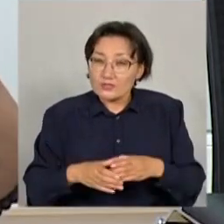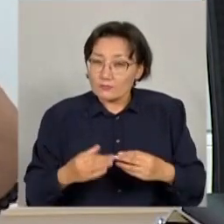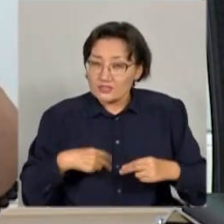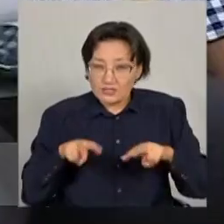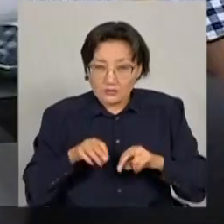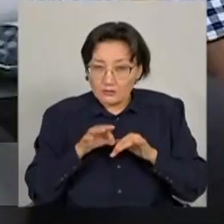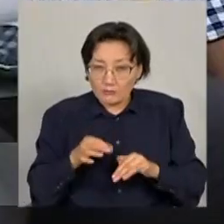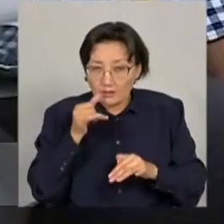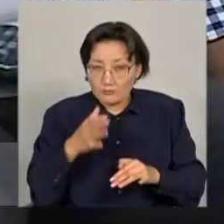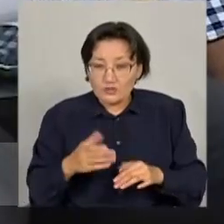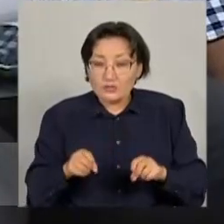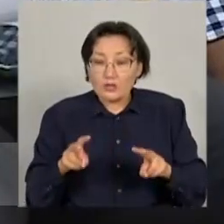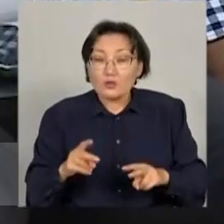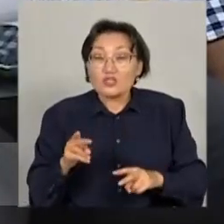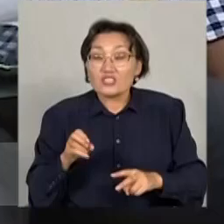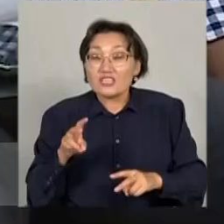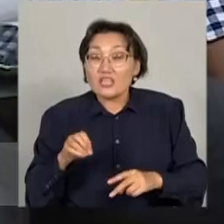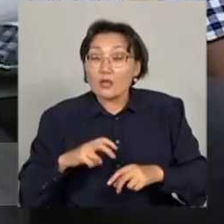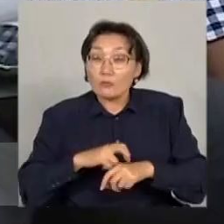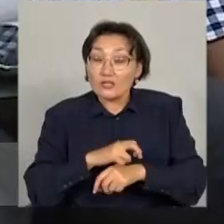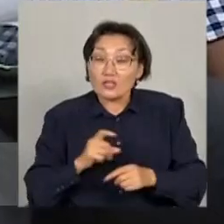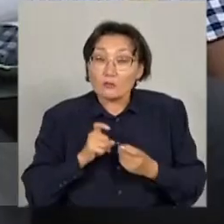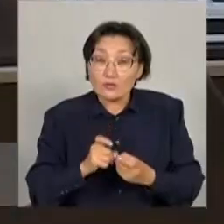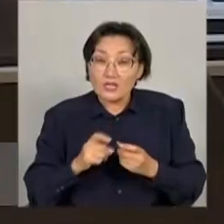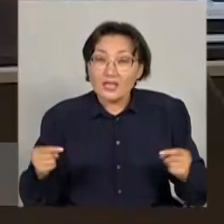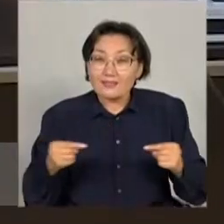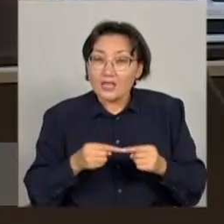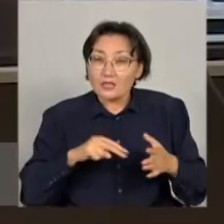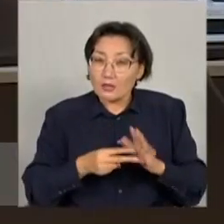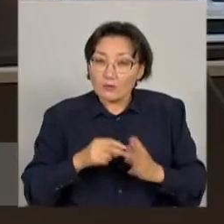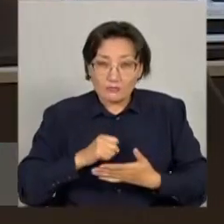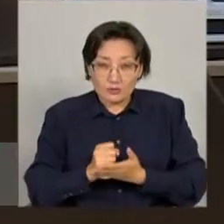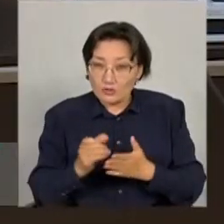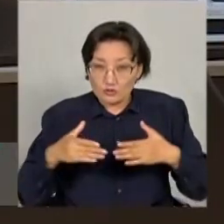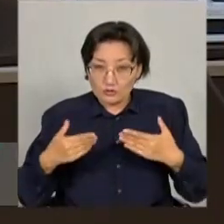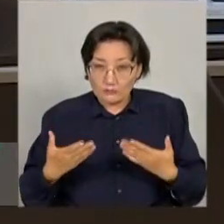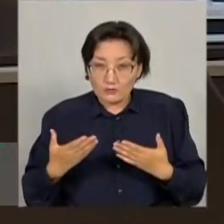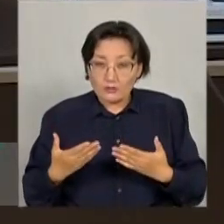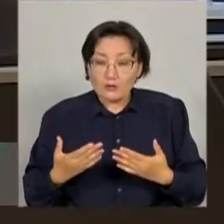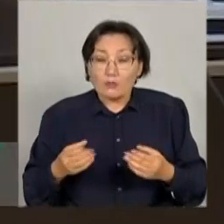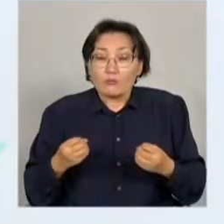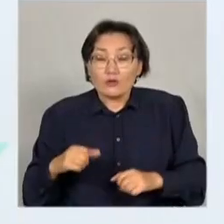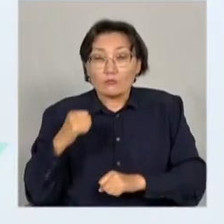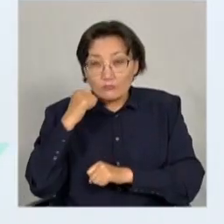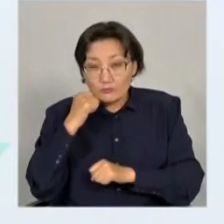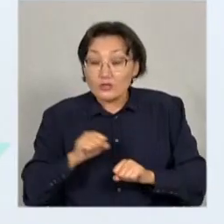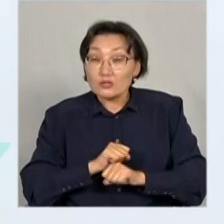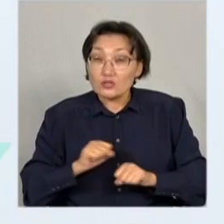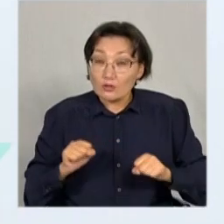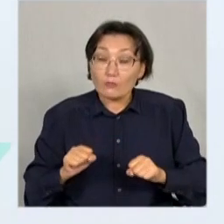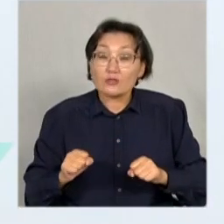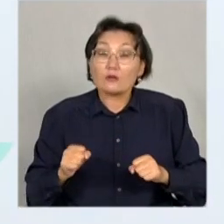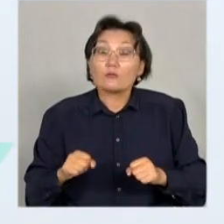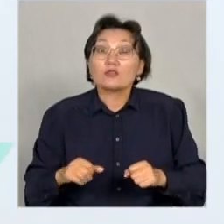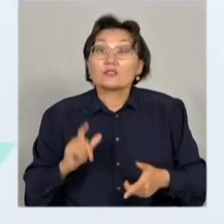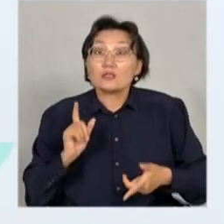tekseri almaymız. Мамандар кинемен күрөстө накты алгоритм бекитилмегенин растап отур. Дегенмен кол косуруп карап отурууга болмайды. Түптөп